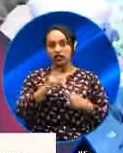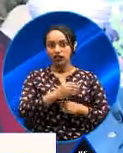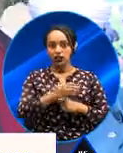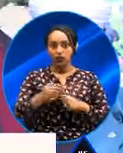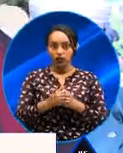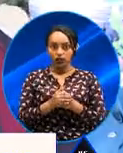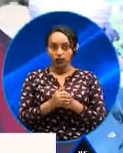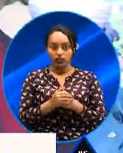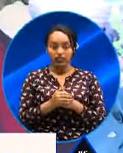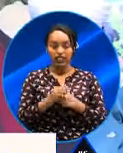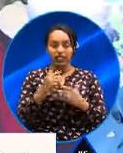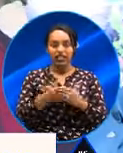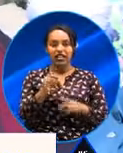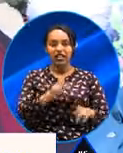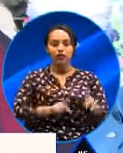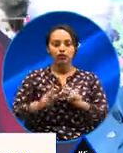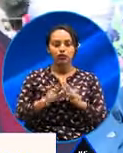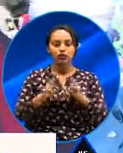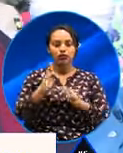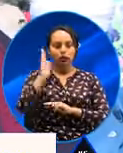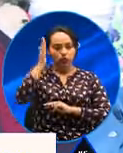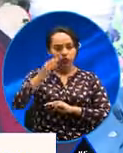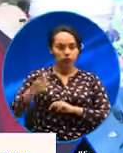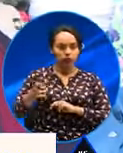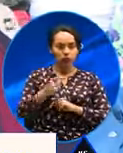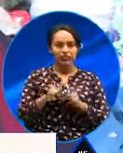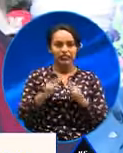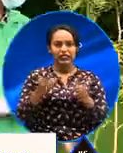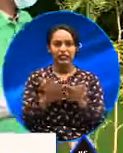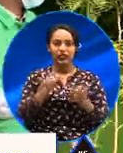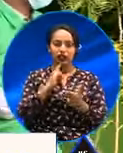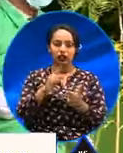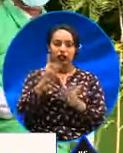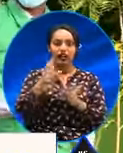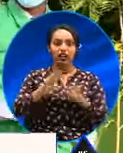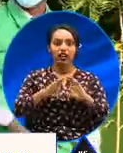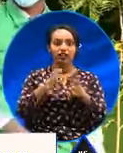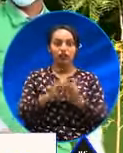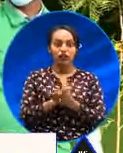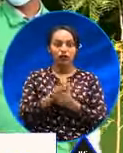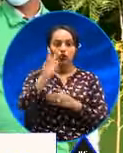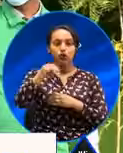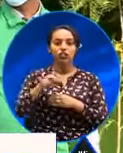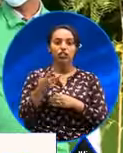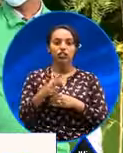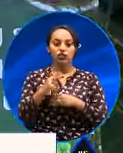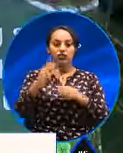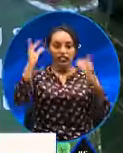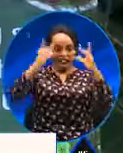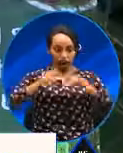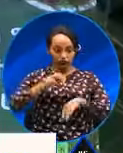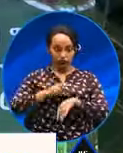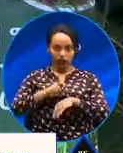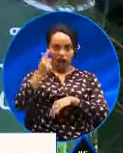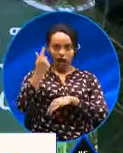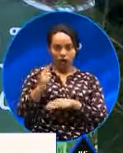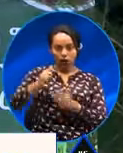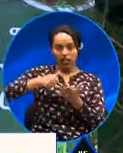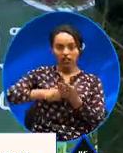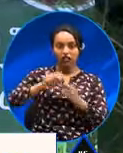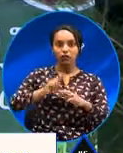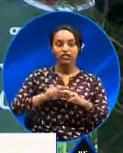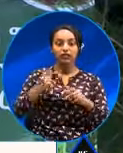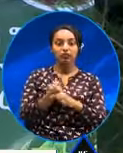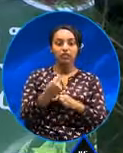ነው እና ይሄ ለህብረተሰቡ በጣም ለወደፊትም ቢሆን ትልቅ ነገር ነው። በየካ ክፍለ ከተማ በ2013 የክረምት ወቅት የአረንጓዴ